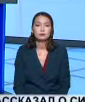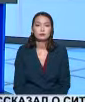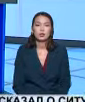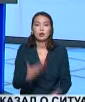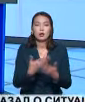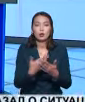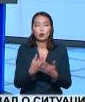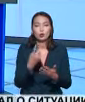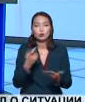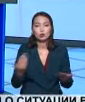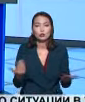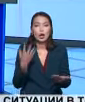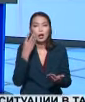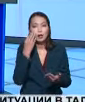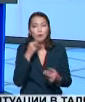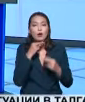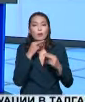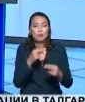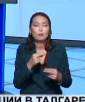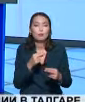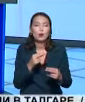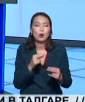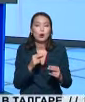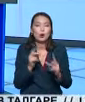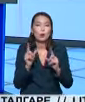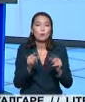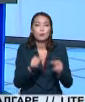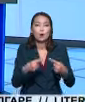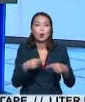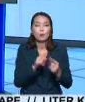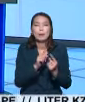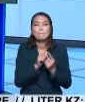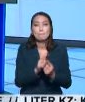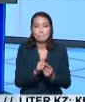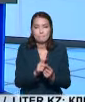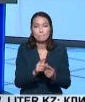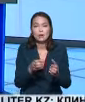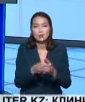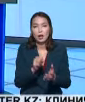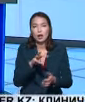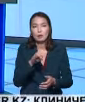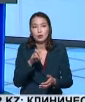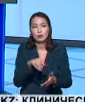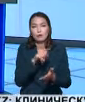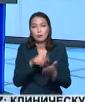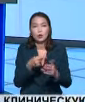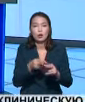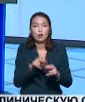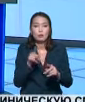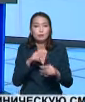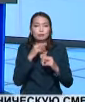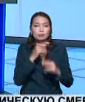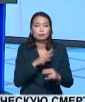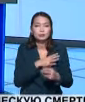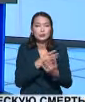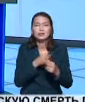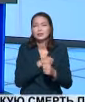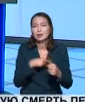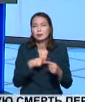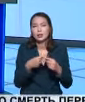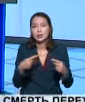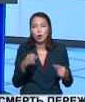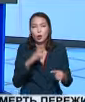Около сотни жителей Алматы обратились в мобильную общественную приемную партию «Аманат». Вопросы, с которыми приходили алматинцы, были самые разные